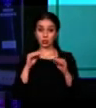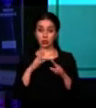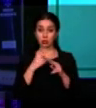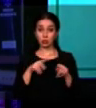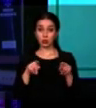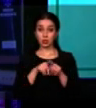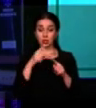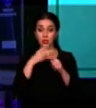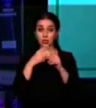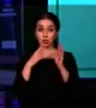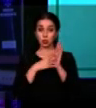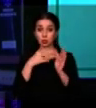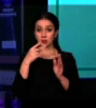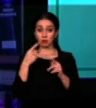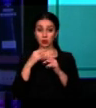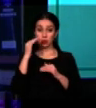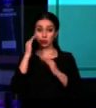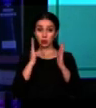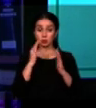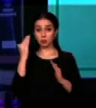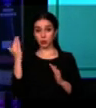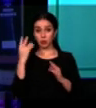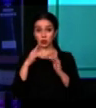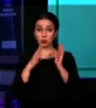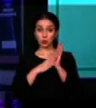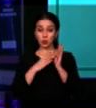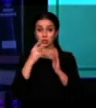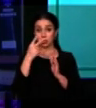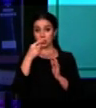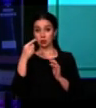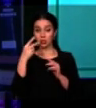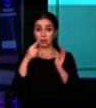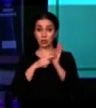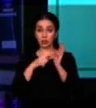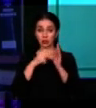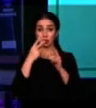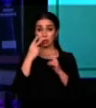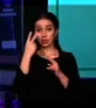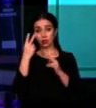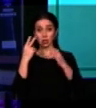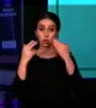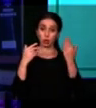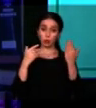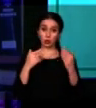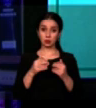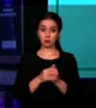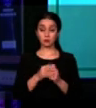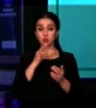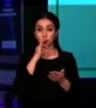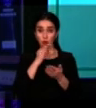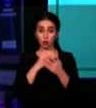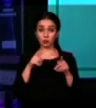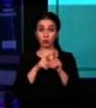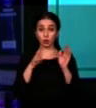teng ekanligini topdik. Bu to'r burchakning bir tomoni, undan 2 ni ayirsak 7 ga teng to'r burchakning ikkinchi tomoni.